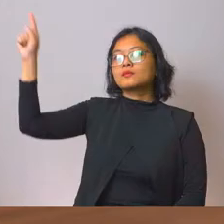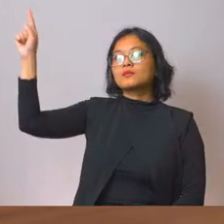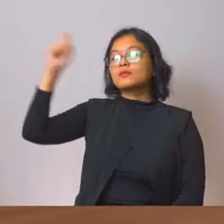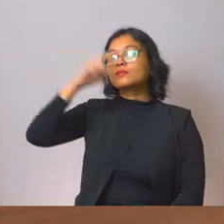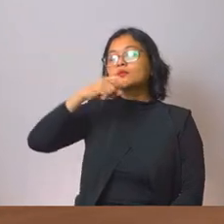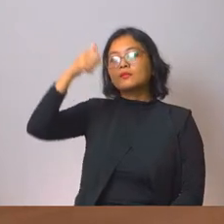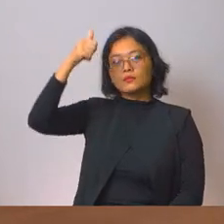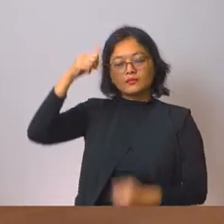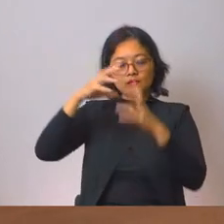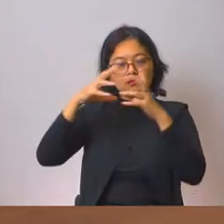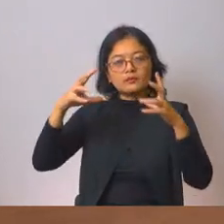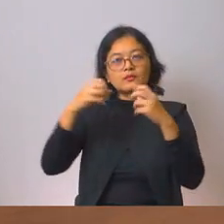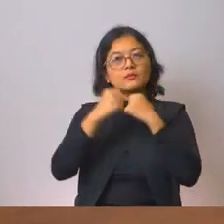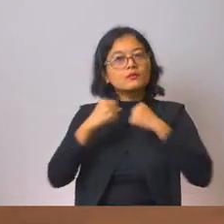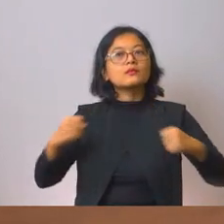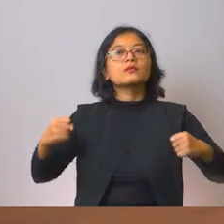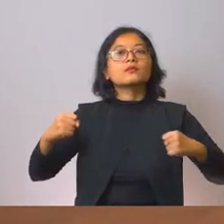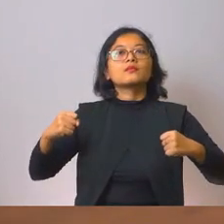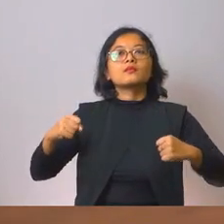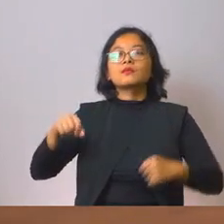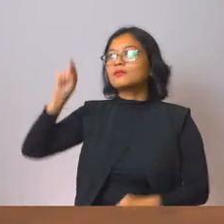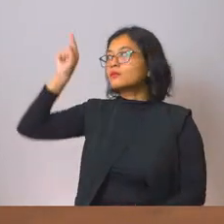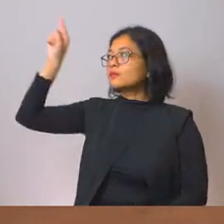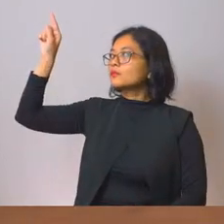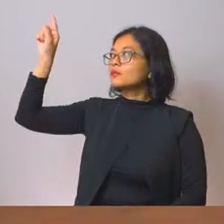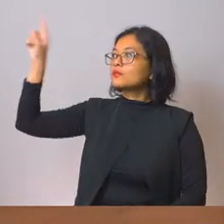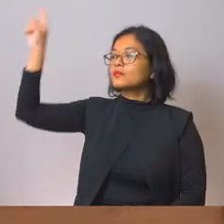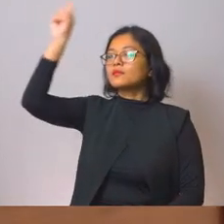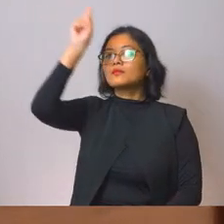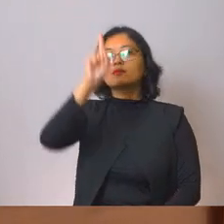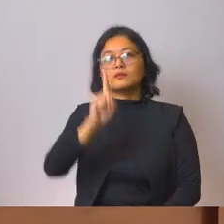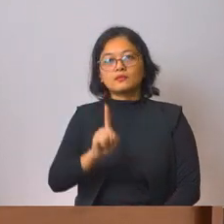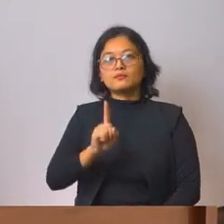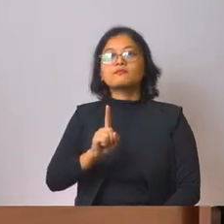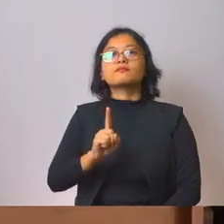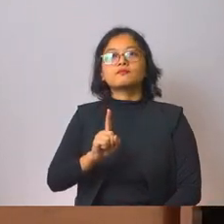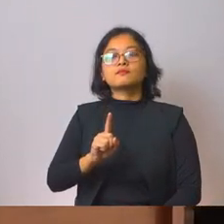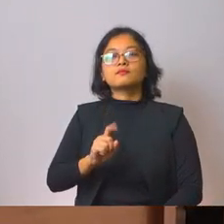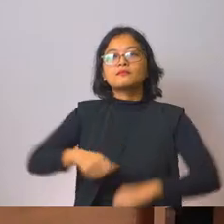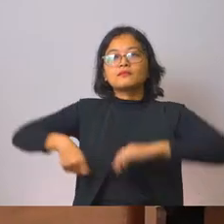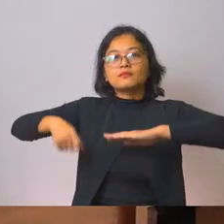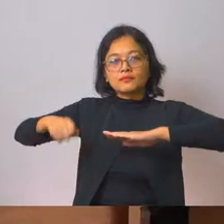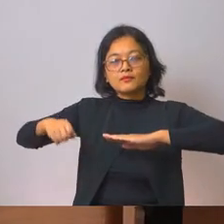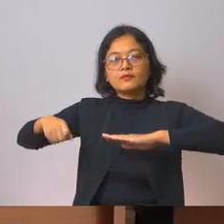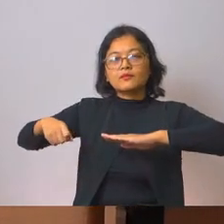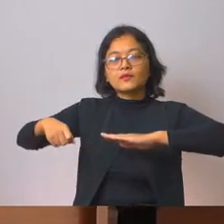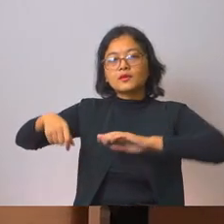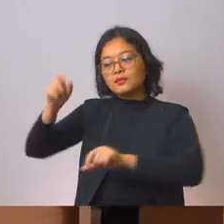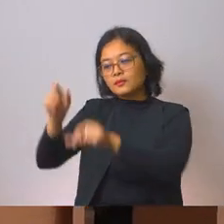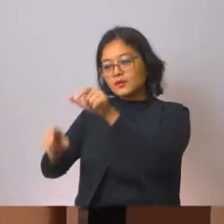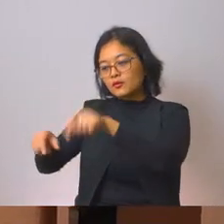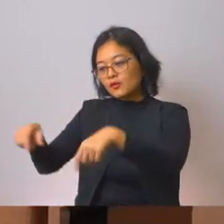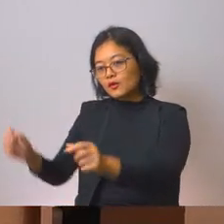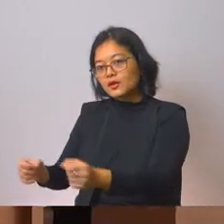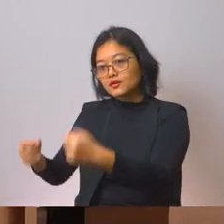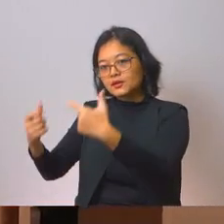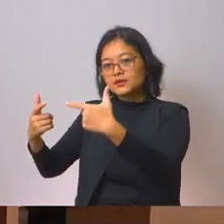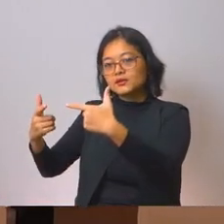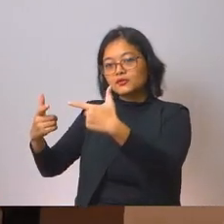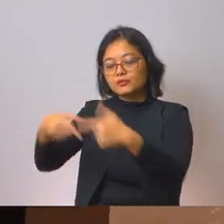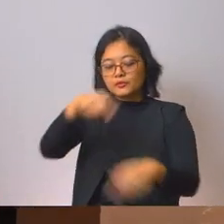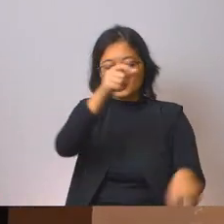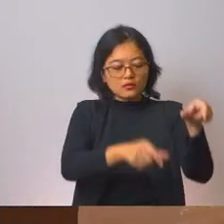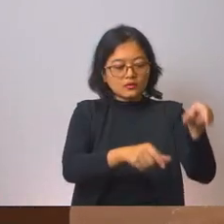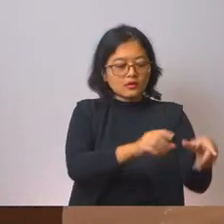Allah, Bapa yang Maha Kuasa, dan dari sana Ia akan datang untuk menghakimi orang yang